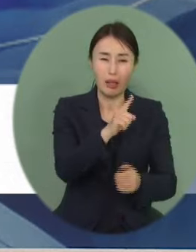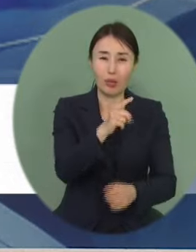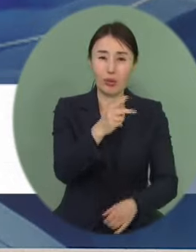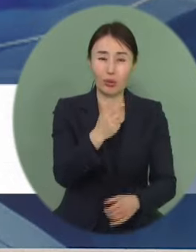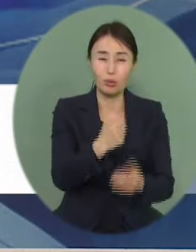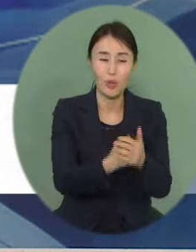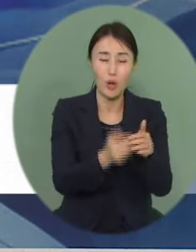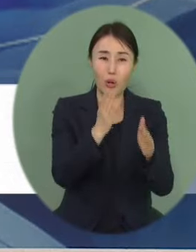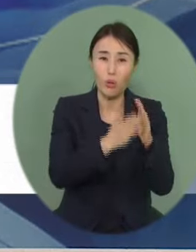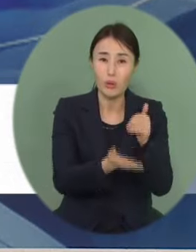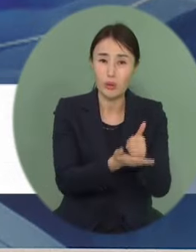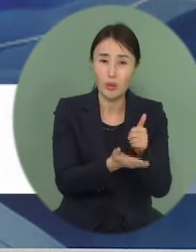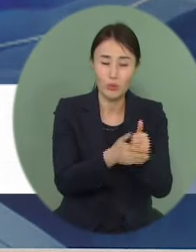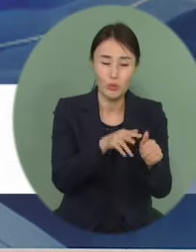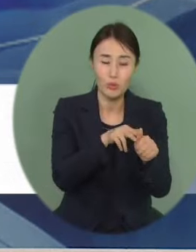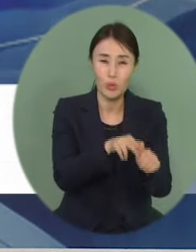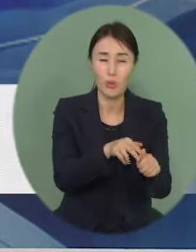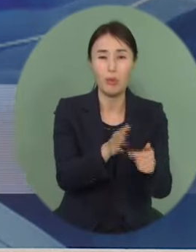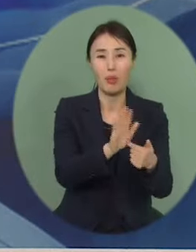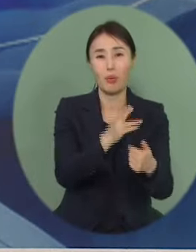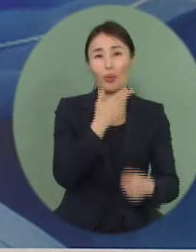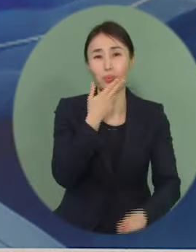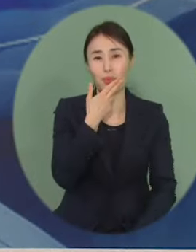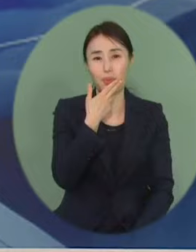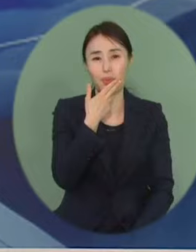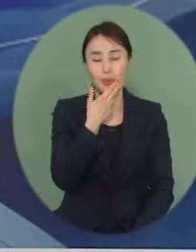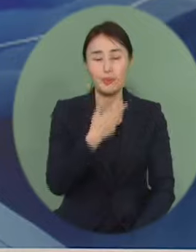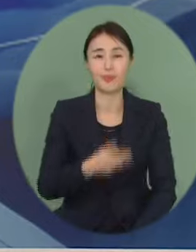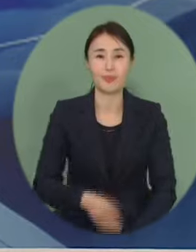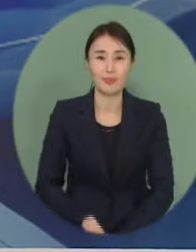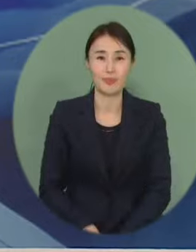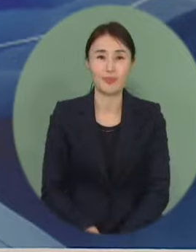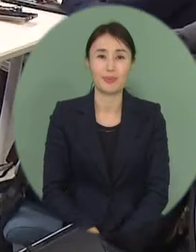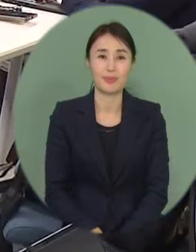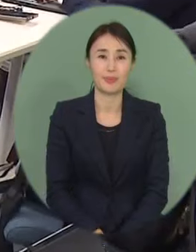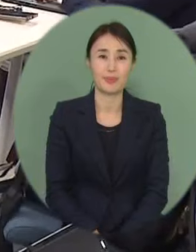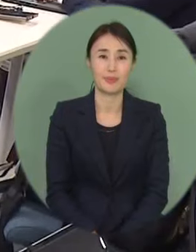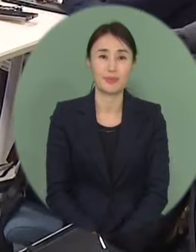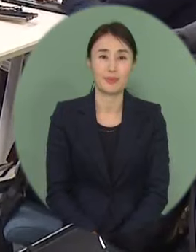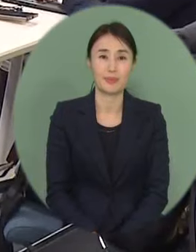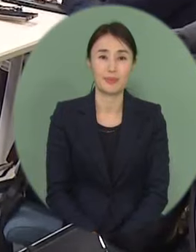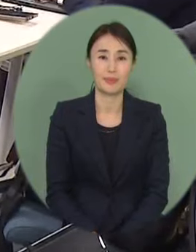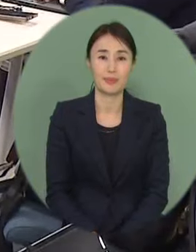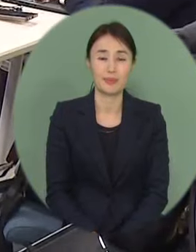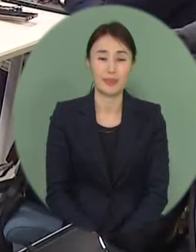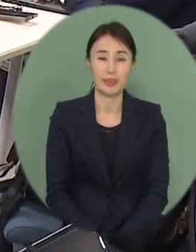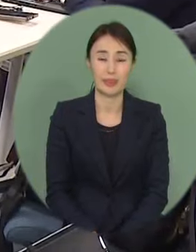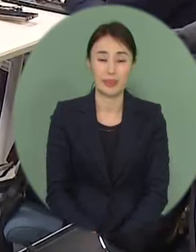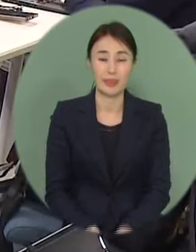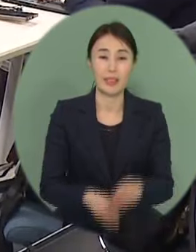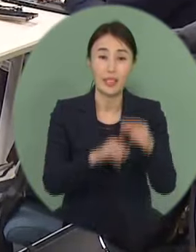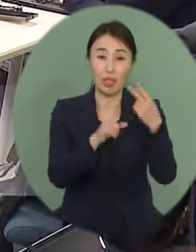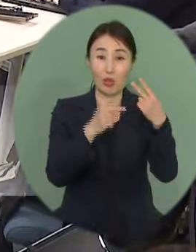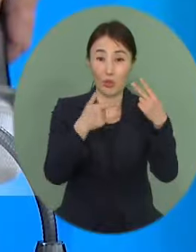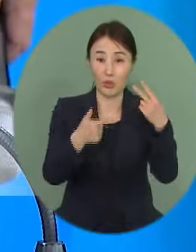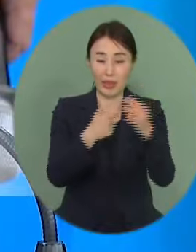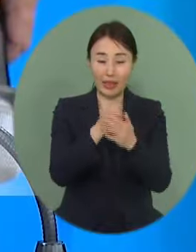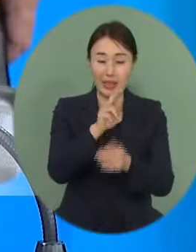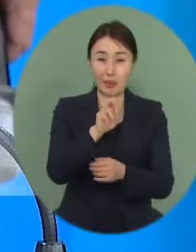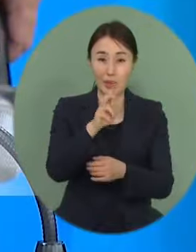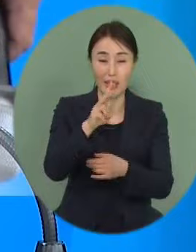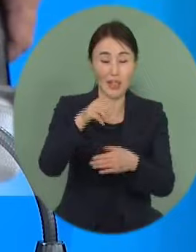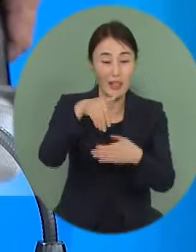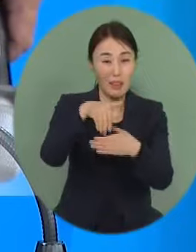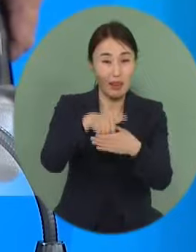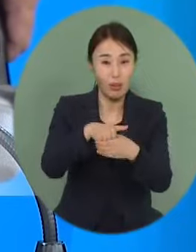공천 후보가 발표되지 않았습니다 김진선 기자입니다 지난 6일 제 22대 총선